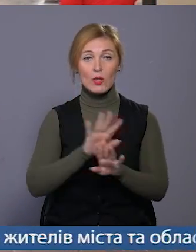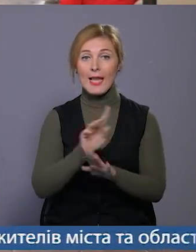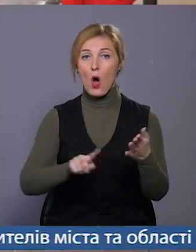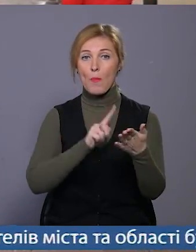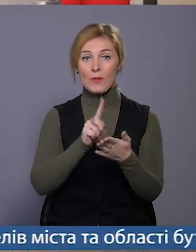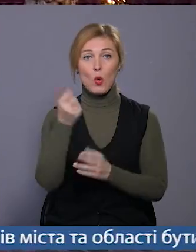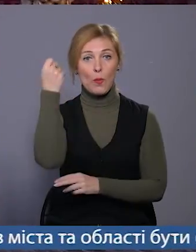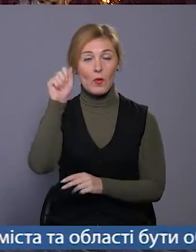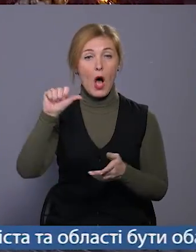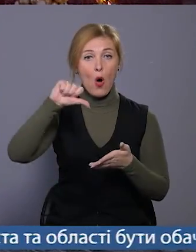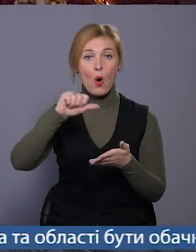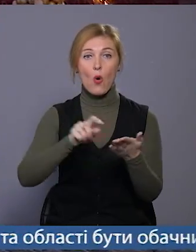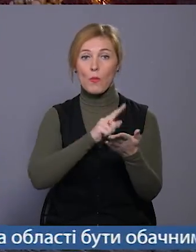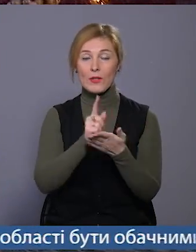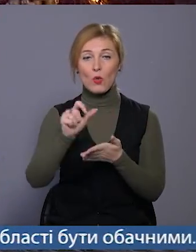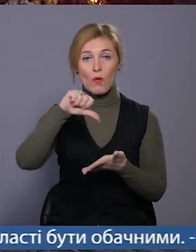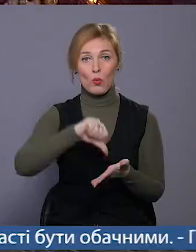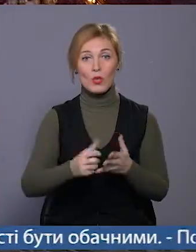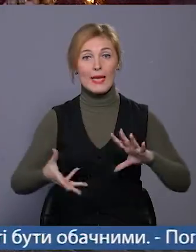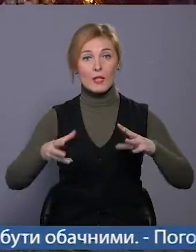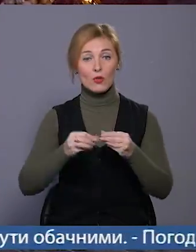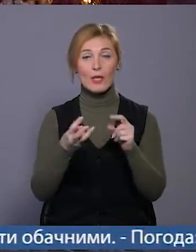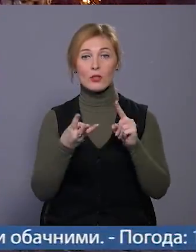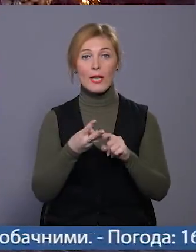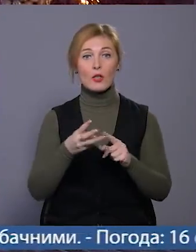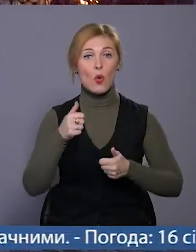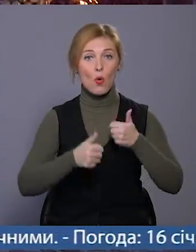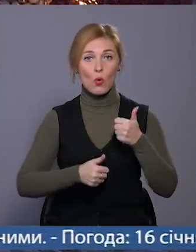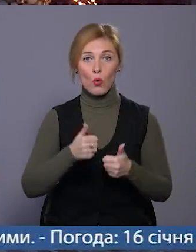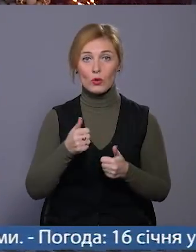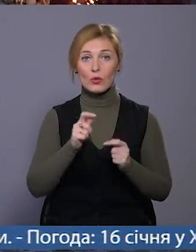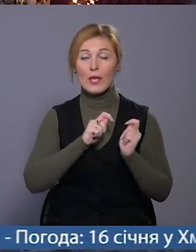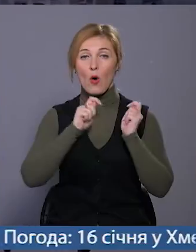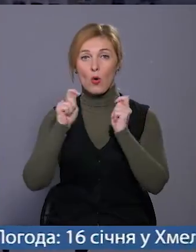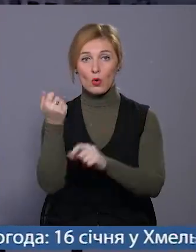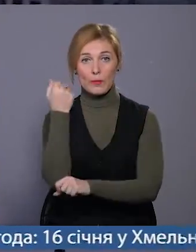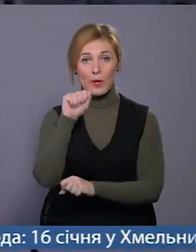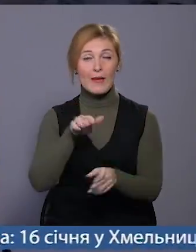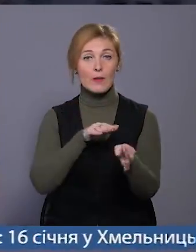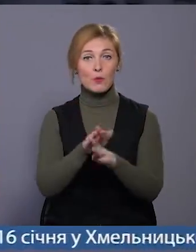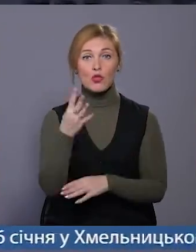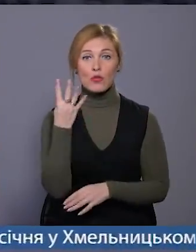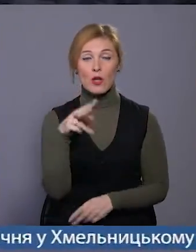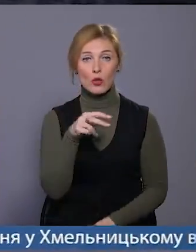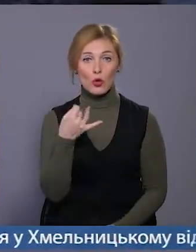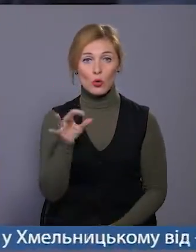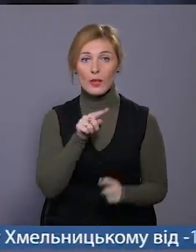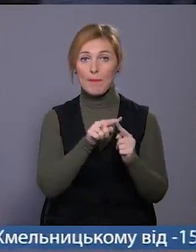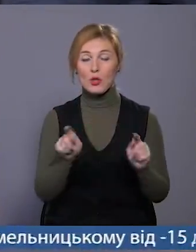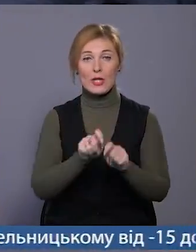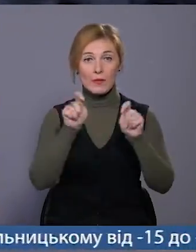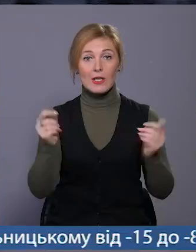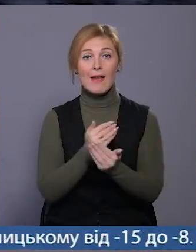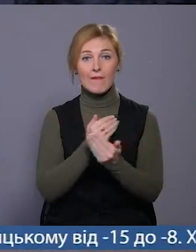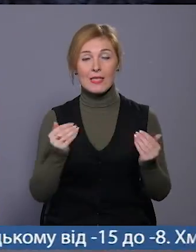перемога, обов'язково участь. Результати третього конкурсу «Різдвяний Хмельницький» та нагородження переможців відбудеться 4 лютого під час відкриття